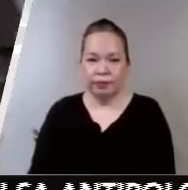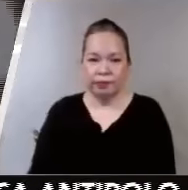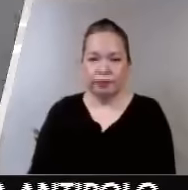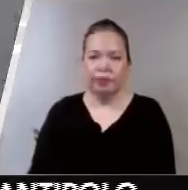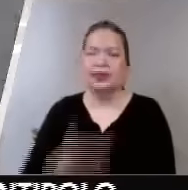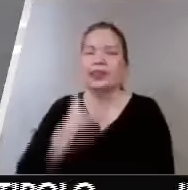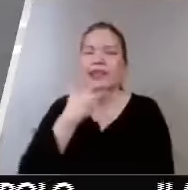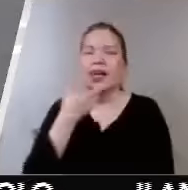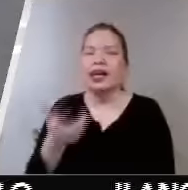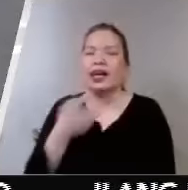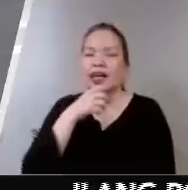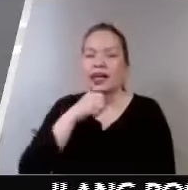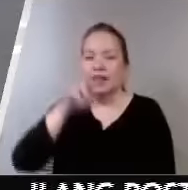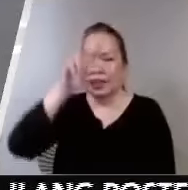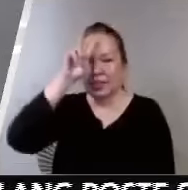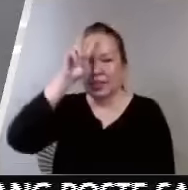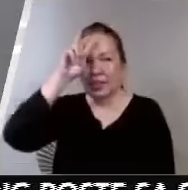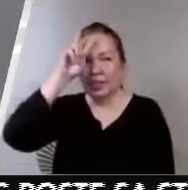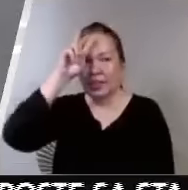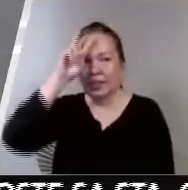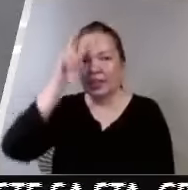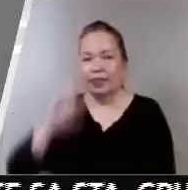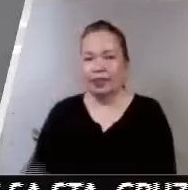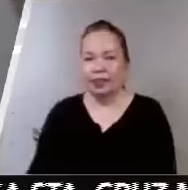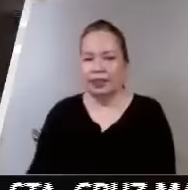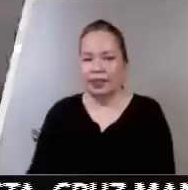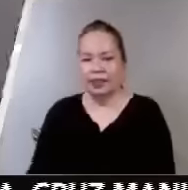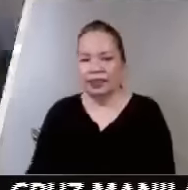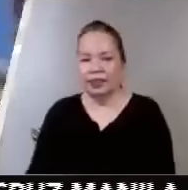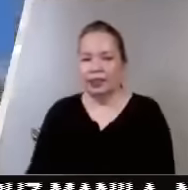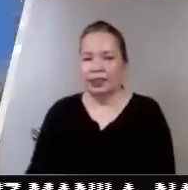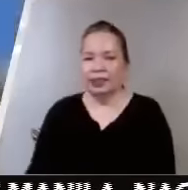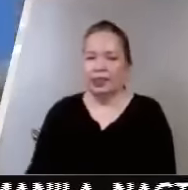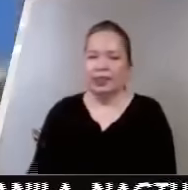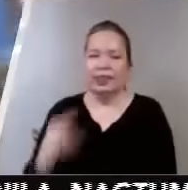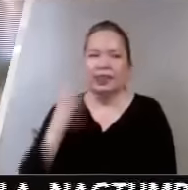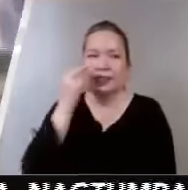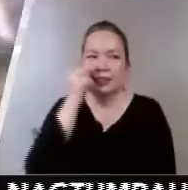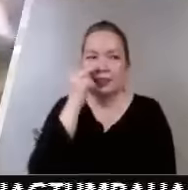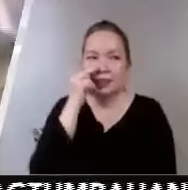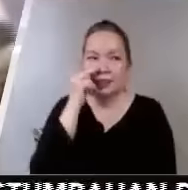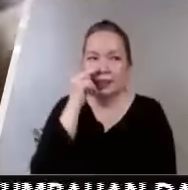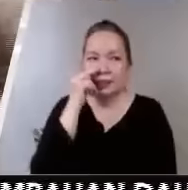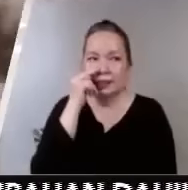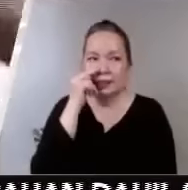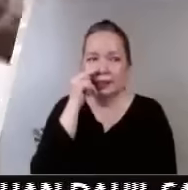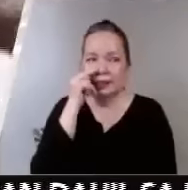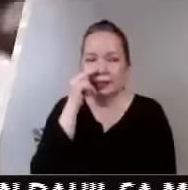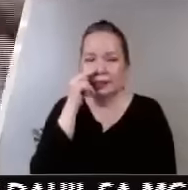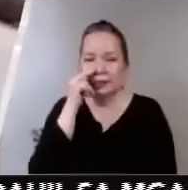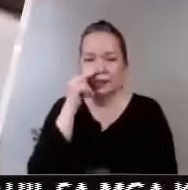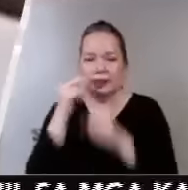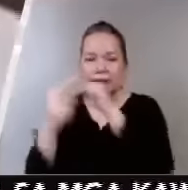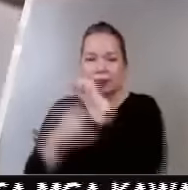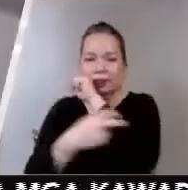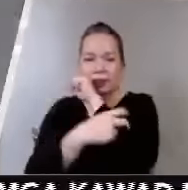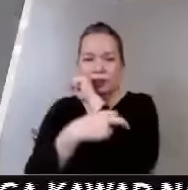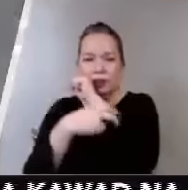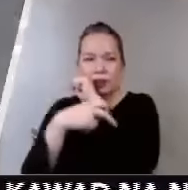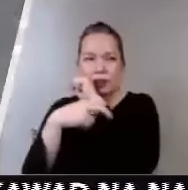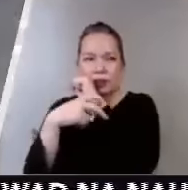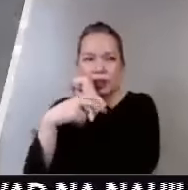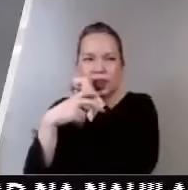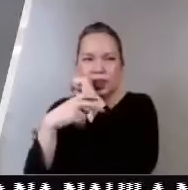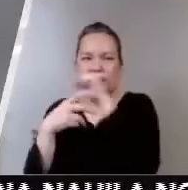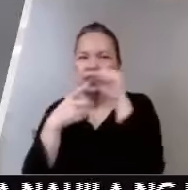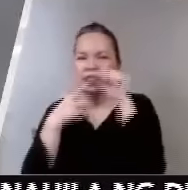In its superhero era, ang kambing na yan sa Negros Oriental. But wait, bakit parang baliktad? Ang